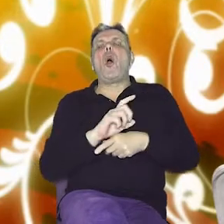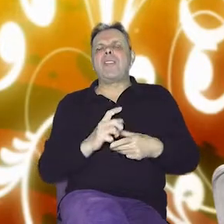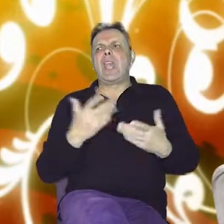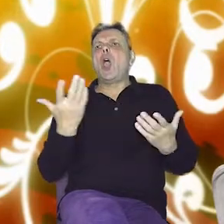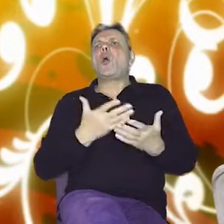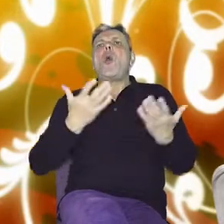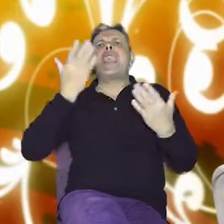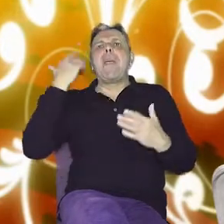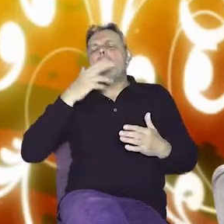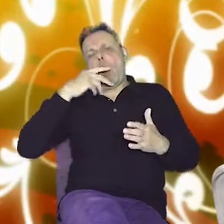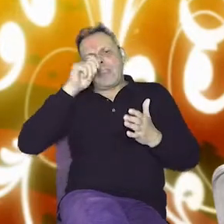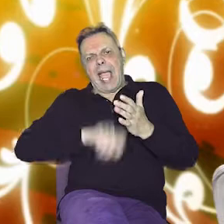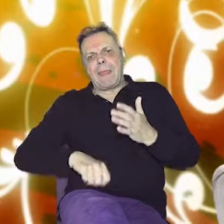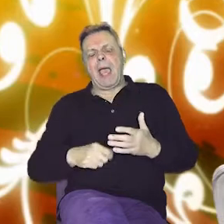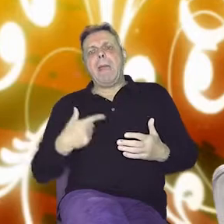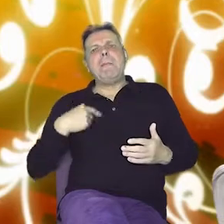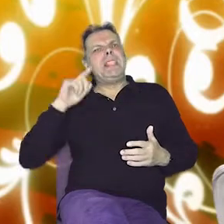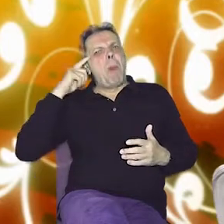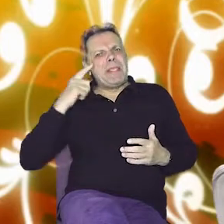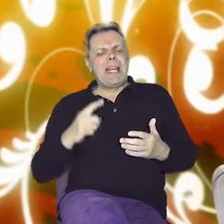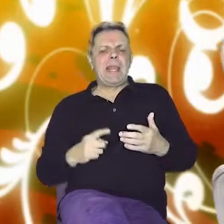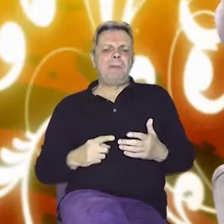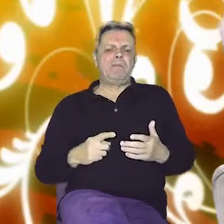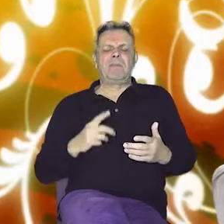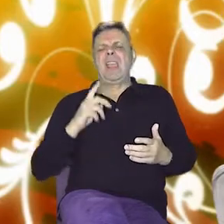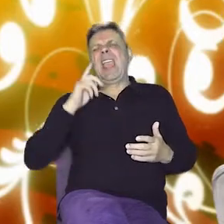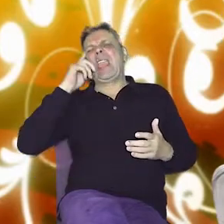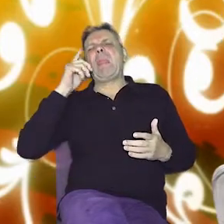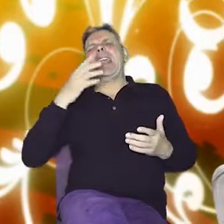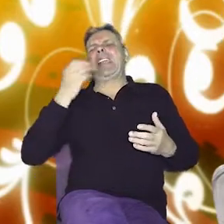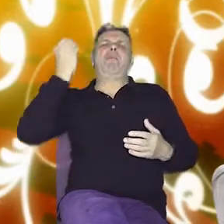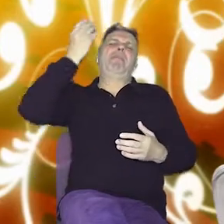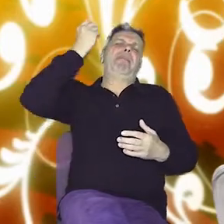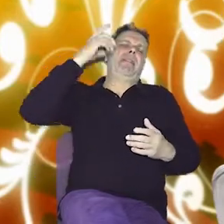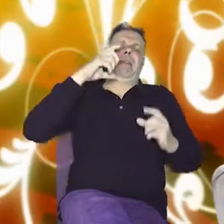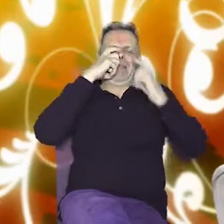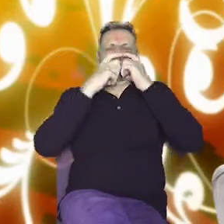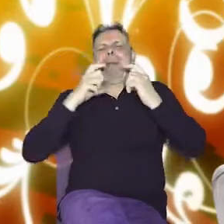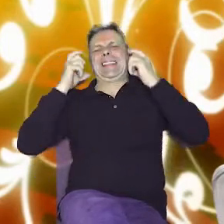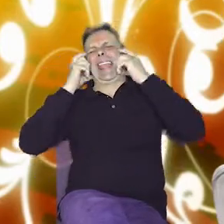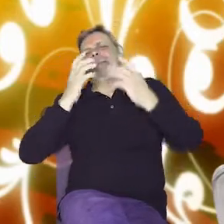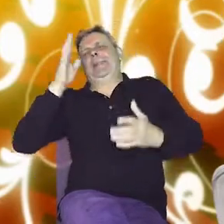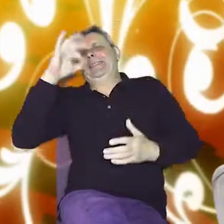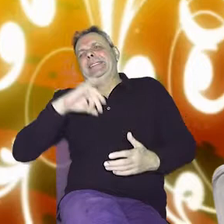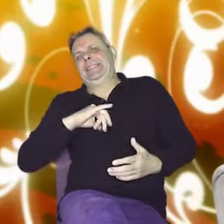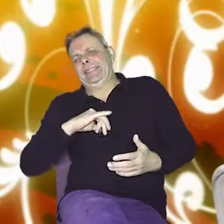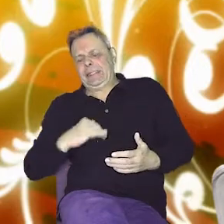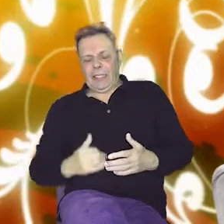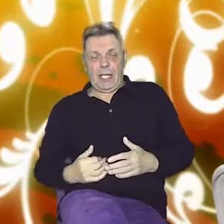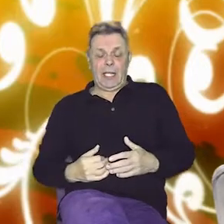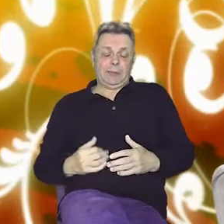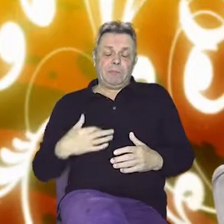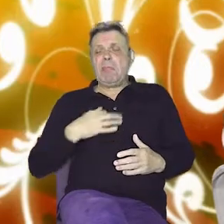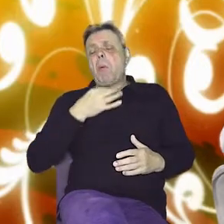koji je bio apsolutno tajna. Mislili smo to oni Kinezi, Žneksi nose maske, kaj oni. Ja se sjećam kad smo